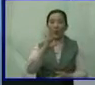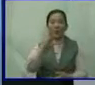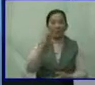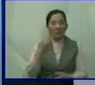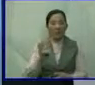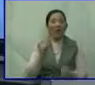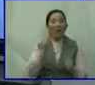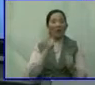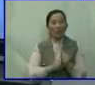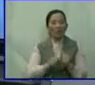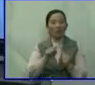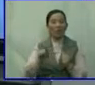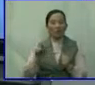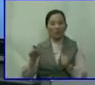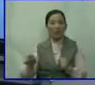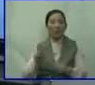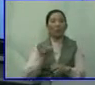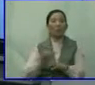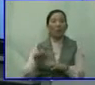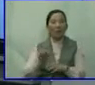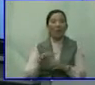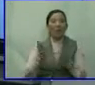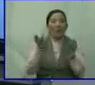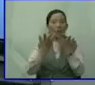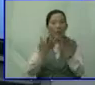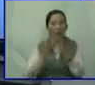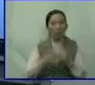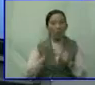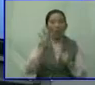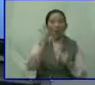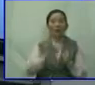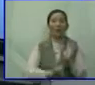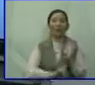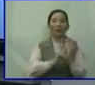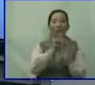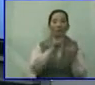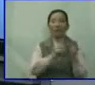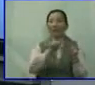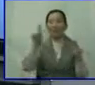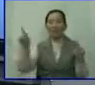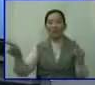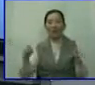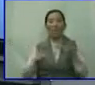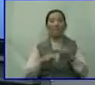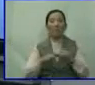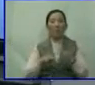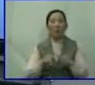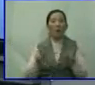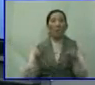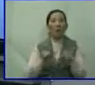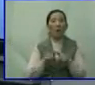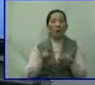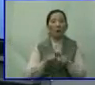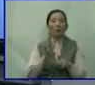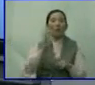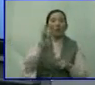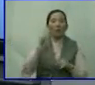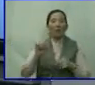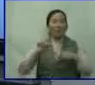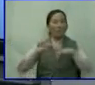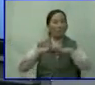них производится отсчет от начала координат. И поэтому они похожи на